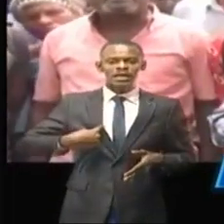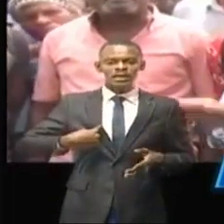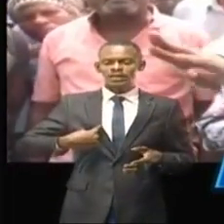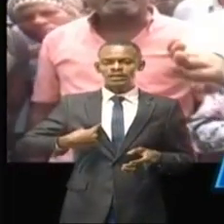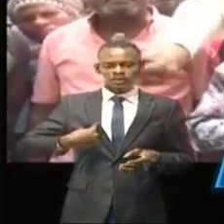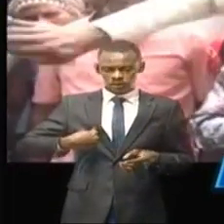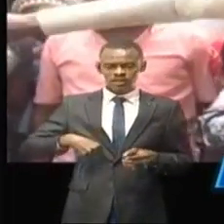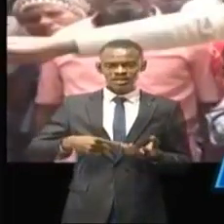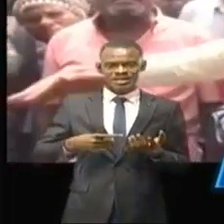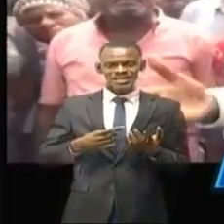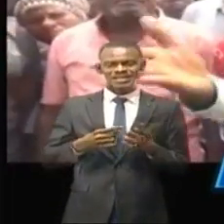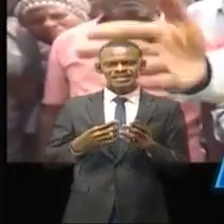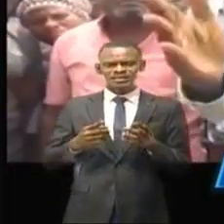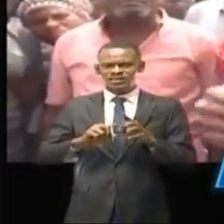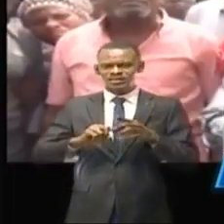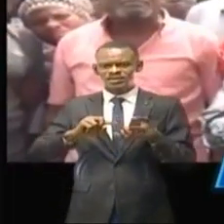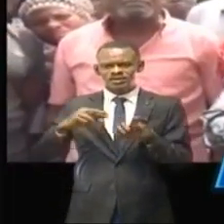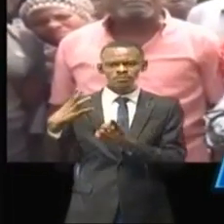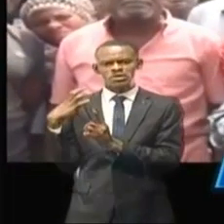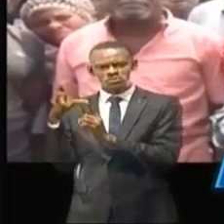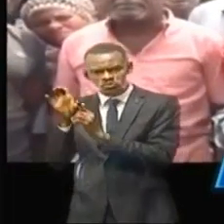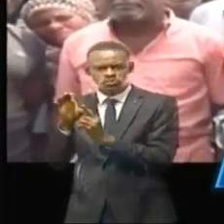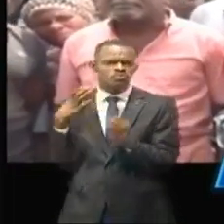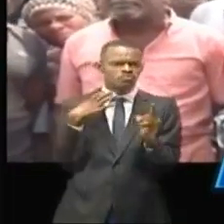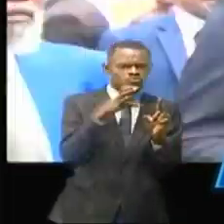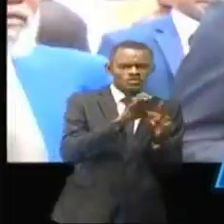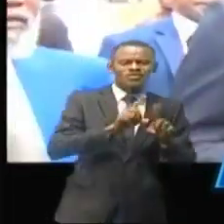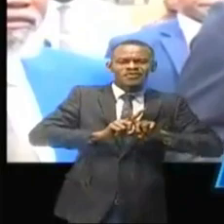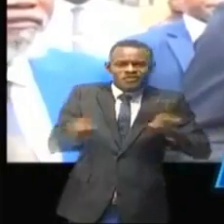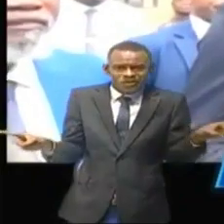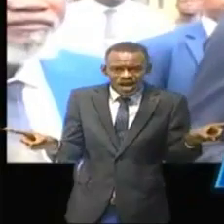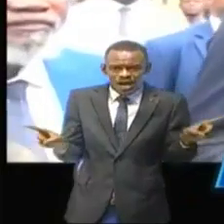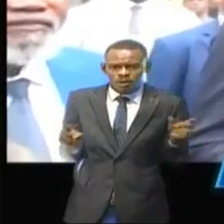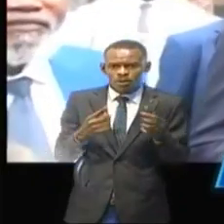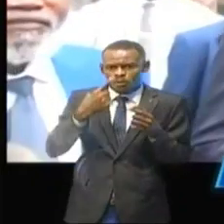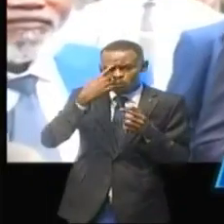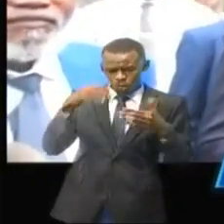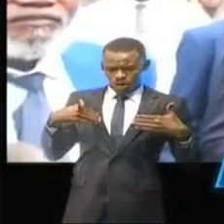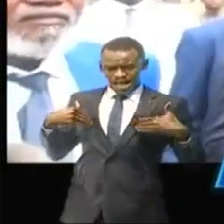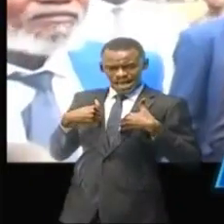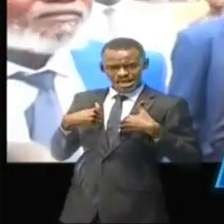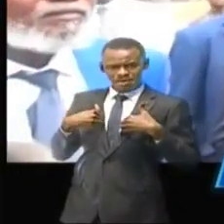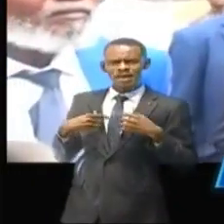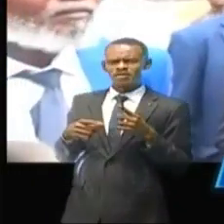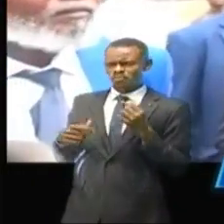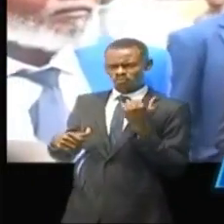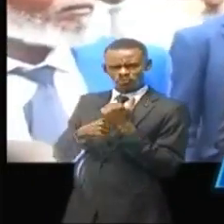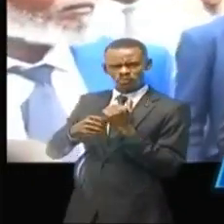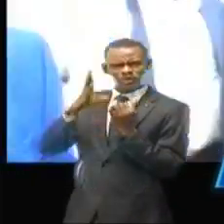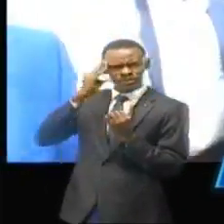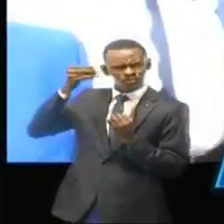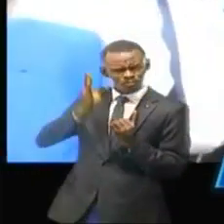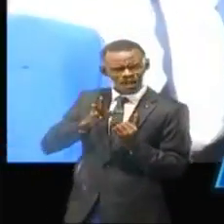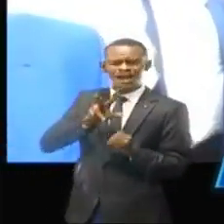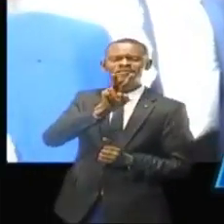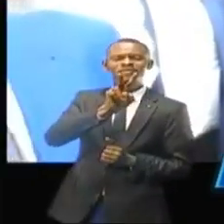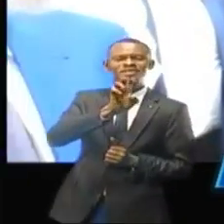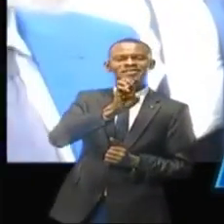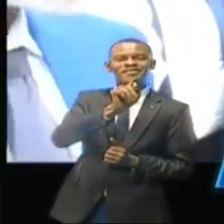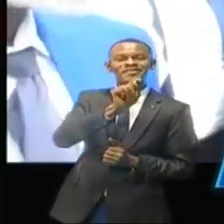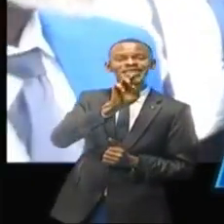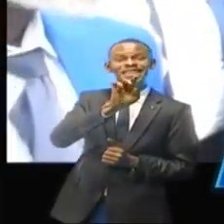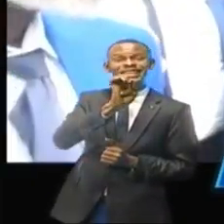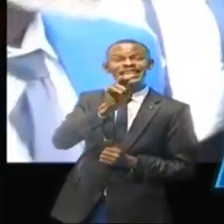l'agronome. Il faut écarter l'agronome, mettre le vétérinaire. Et nous disons non. Très attentif, le ministre de l'Agriculture, Maître José Mpanda